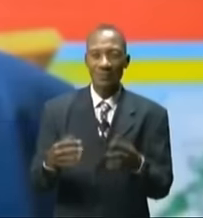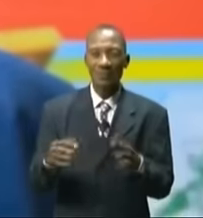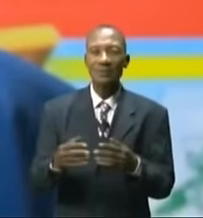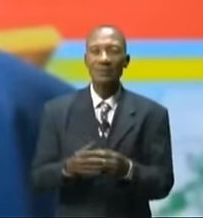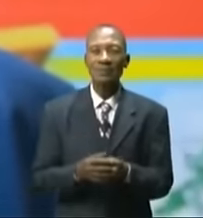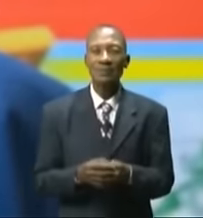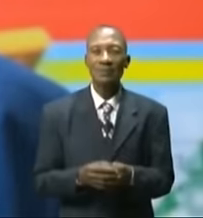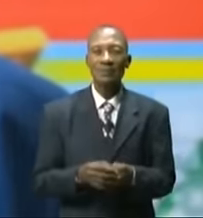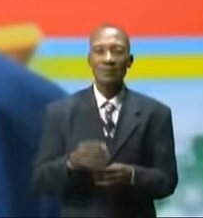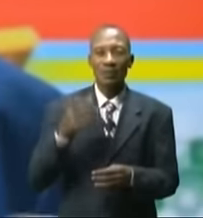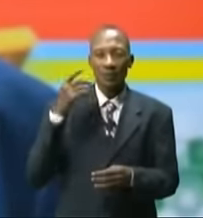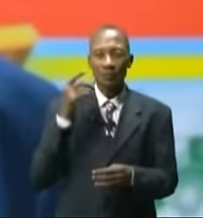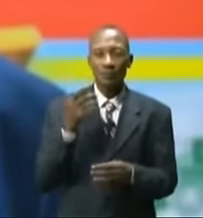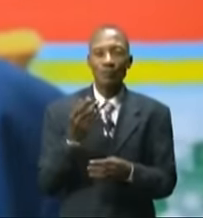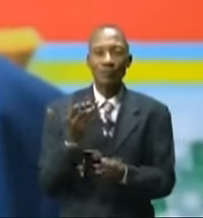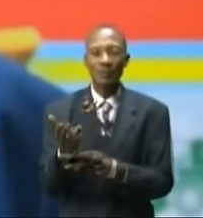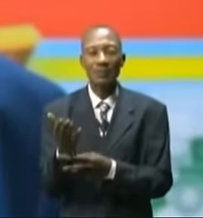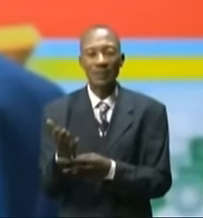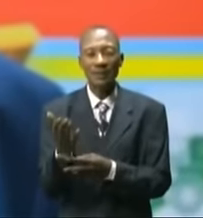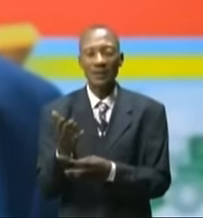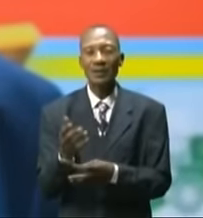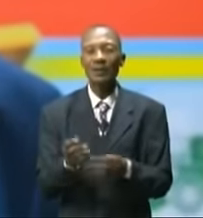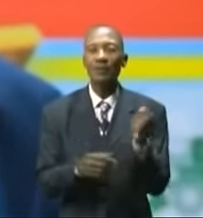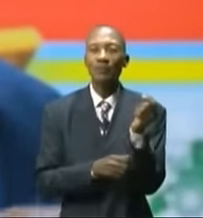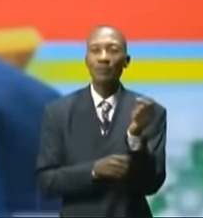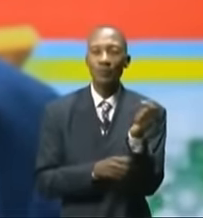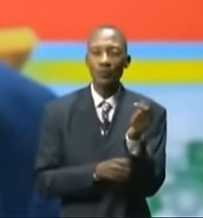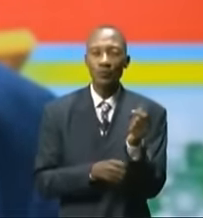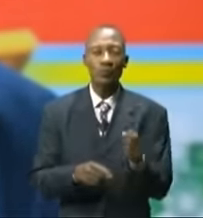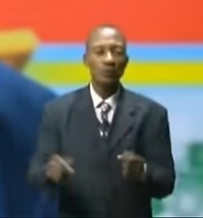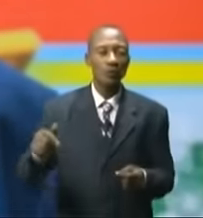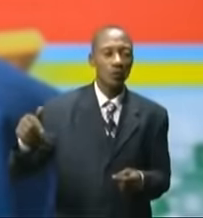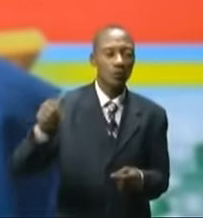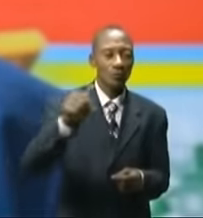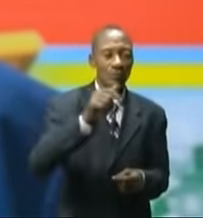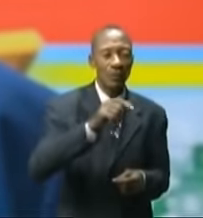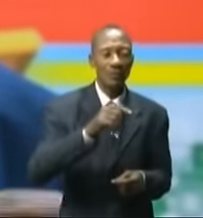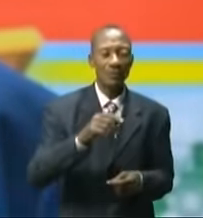d'inviter les pouvoirs publics à réellement prendre conscience que la base du